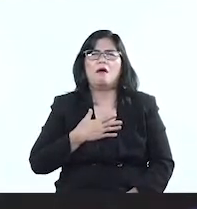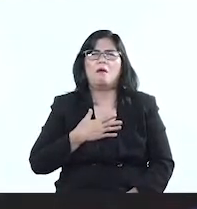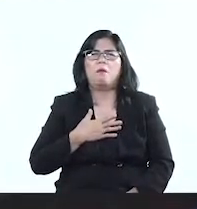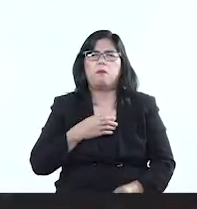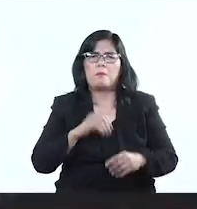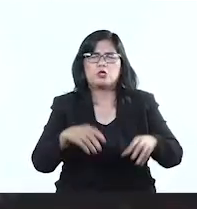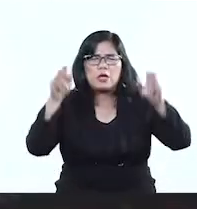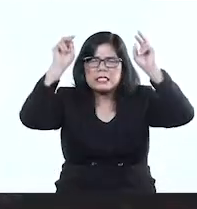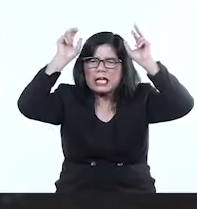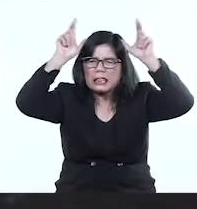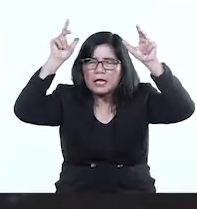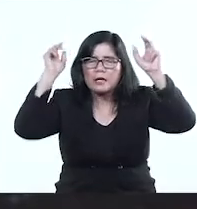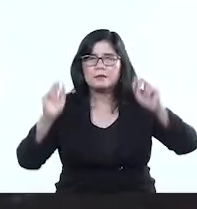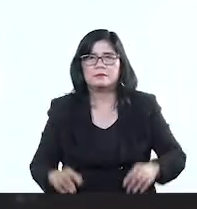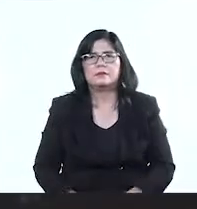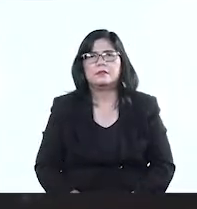sudah